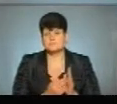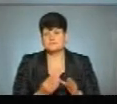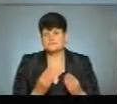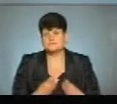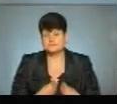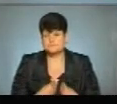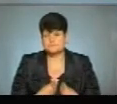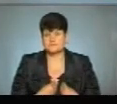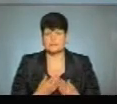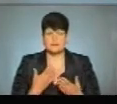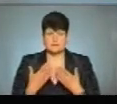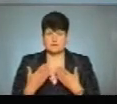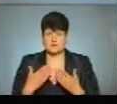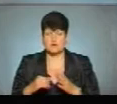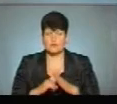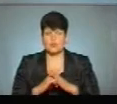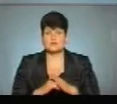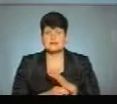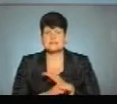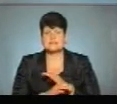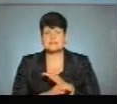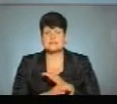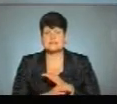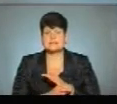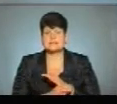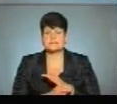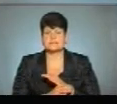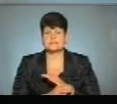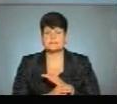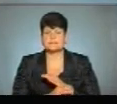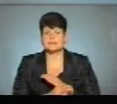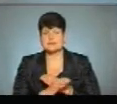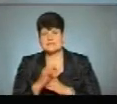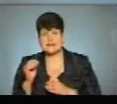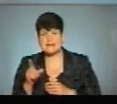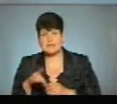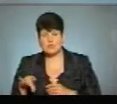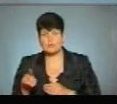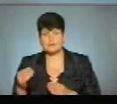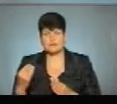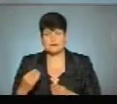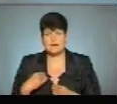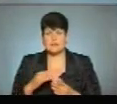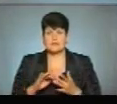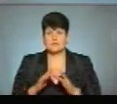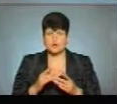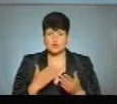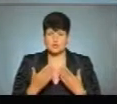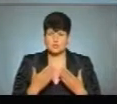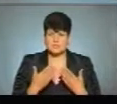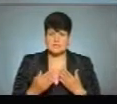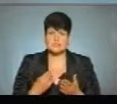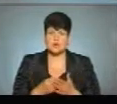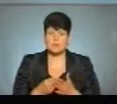готові надати. Ми спілкувалися, наприклад, з фондом «Східна Європа». Фонд «Східна Європа» нам надала такі інструменти, як електронні консультації,